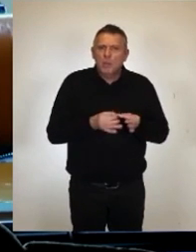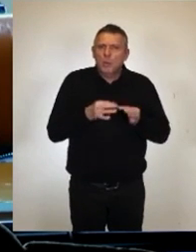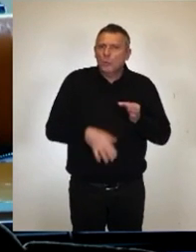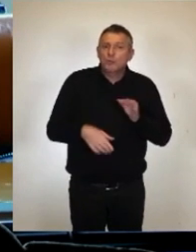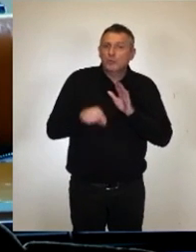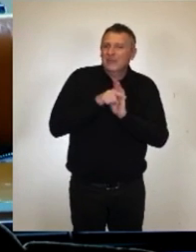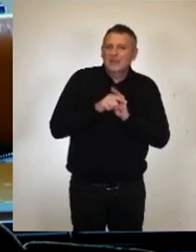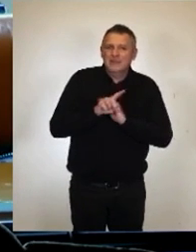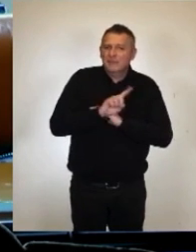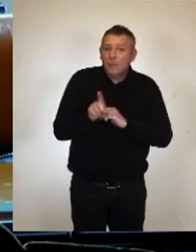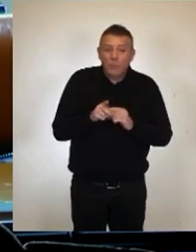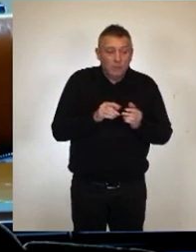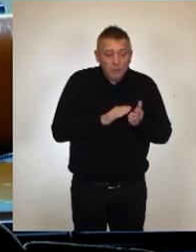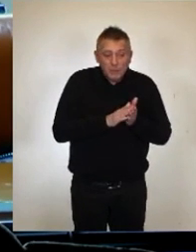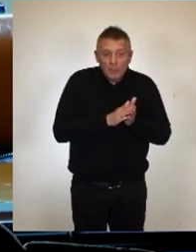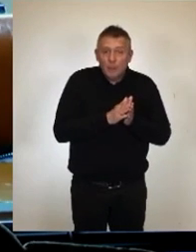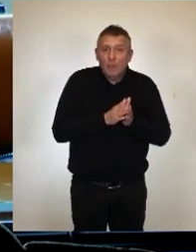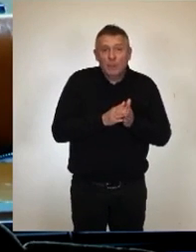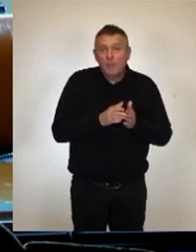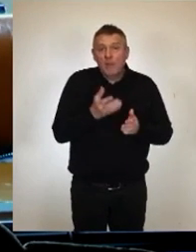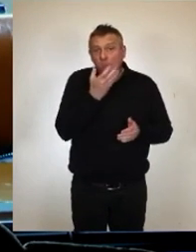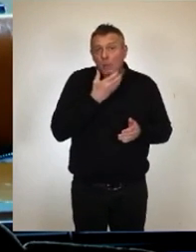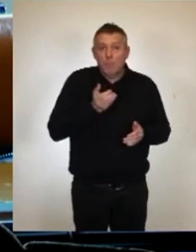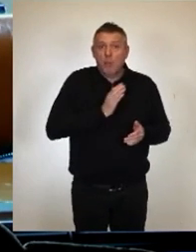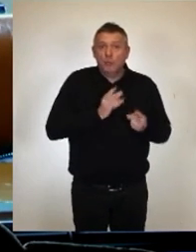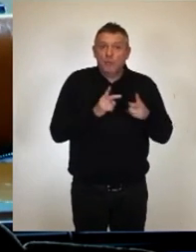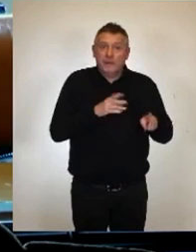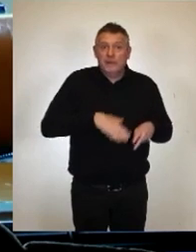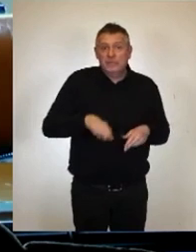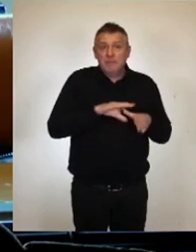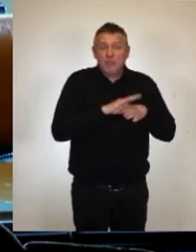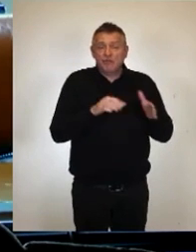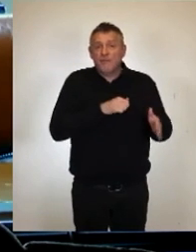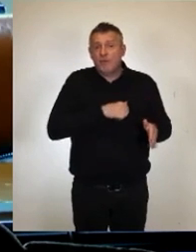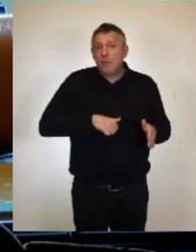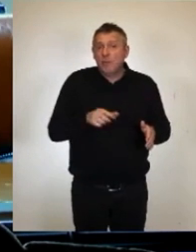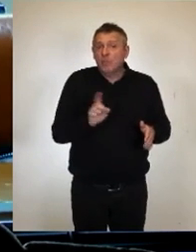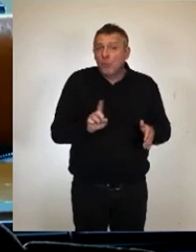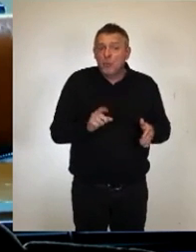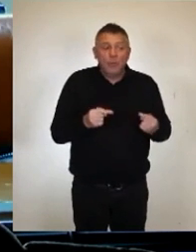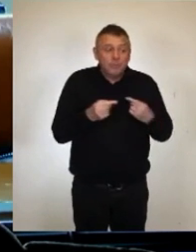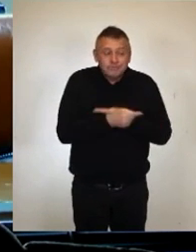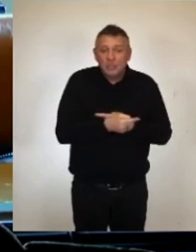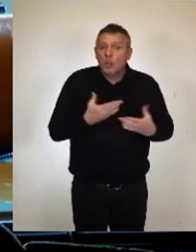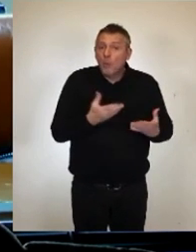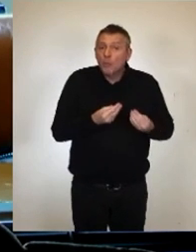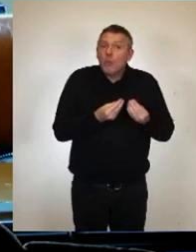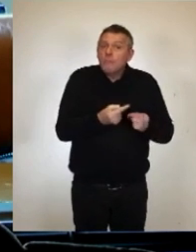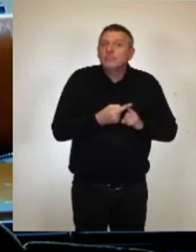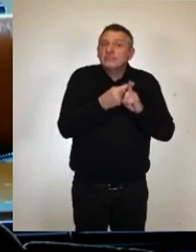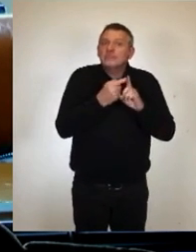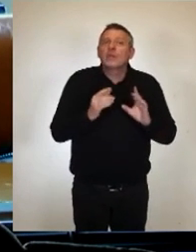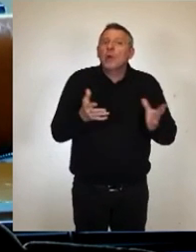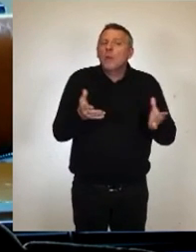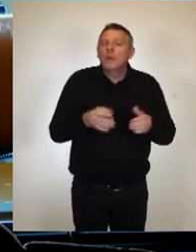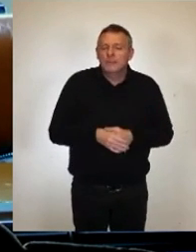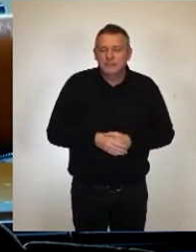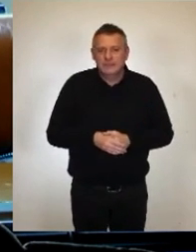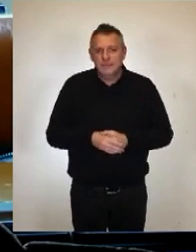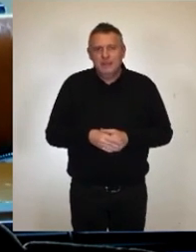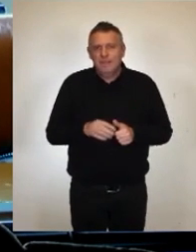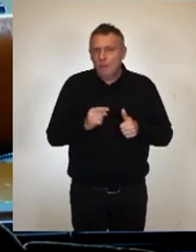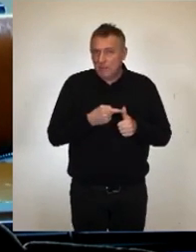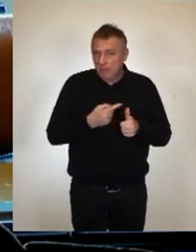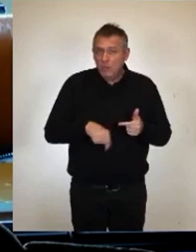conclusion qui serait désastreuse pour la ville de Bordeaux et son image. Donc ça, c'était mon premier point. Le second,